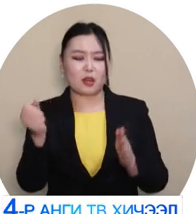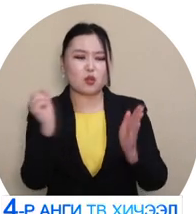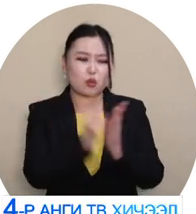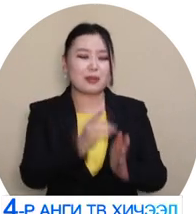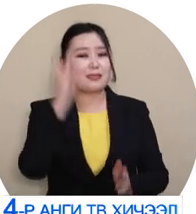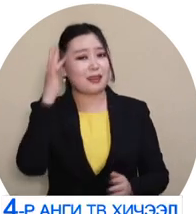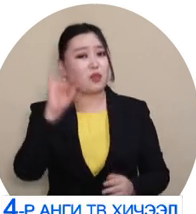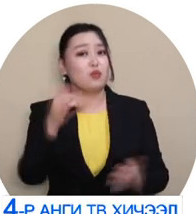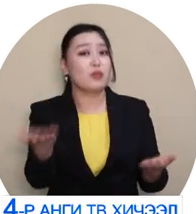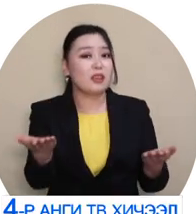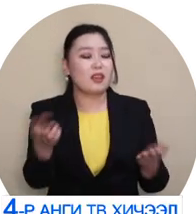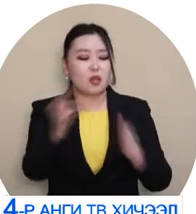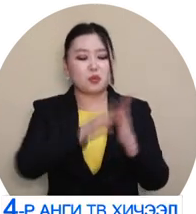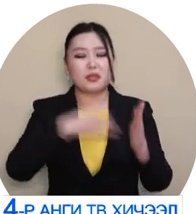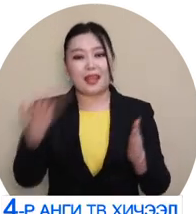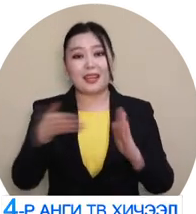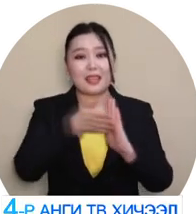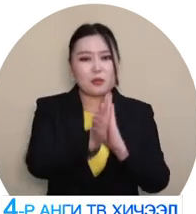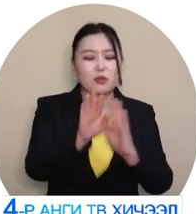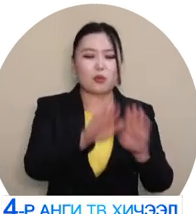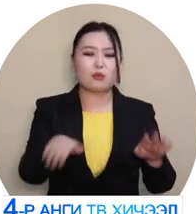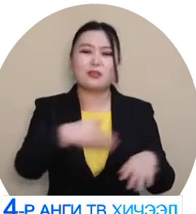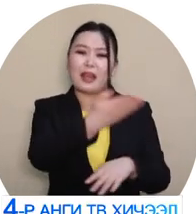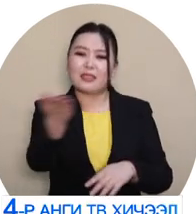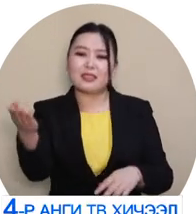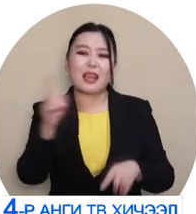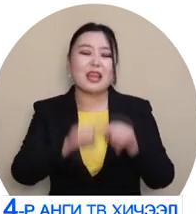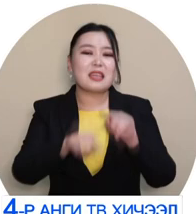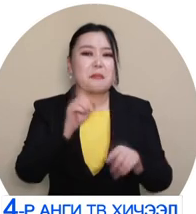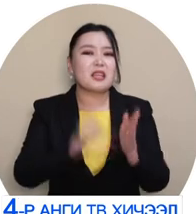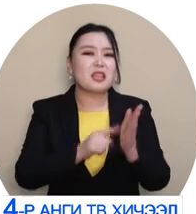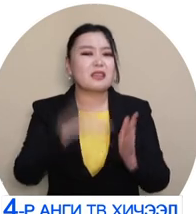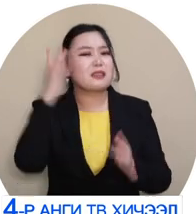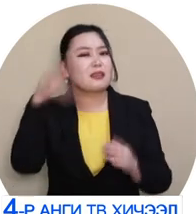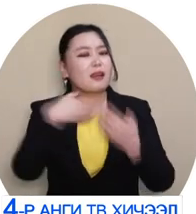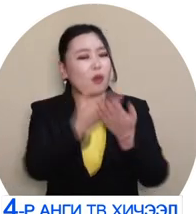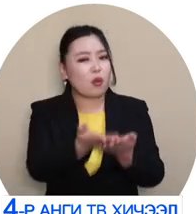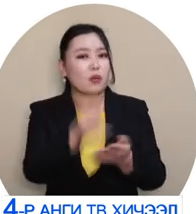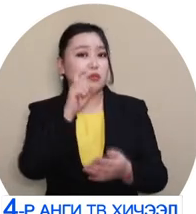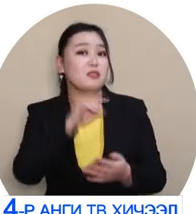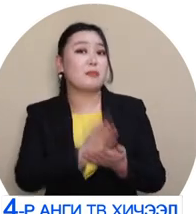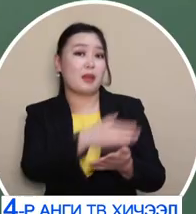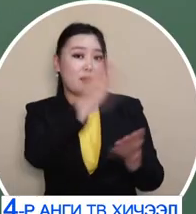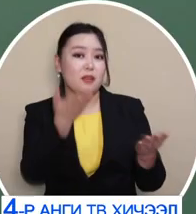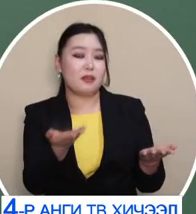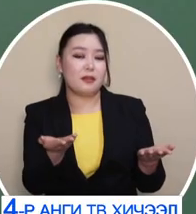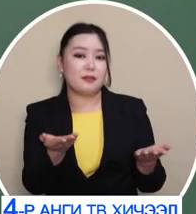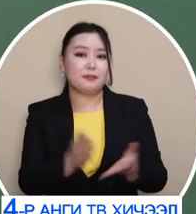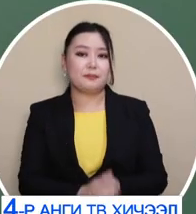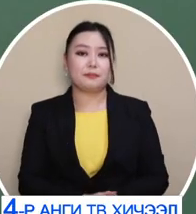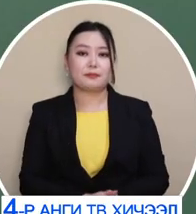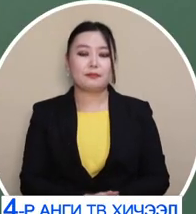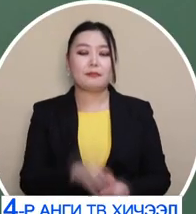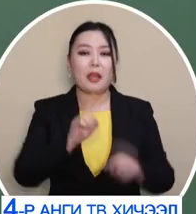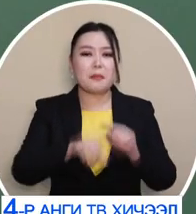вэ? Шүлгээр дамжуулан хүүхдүүд танарт ямар санааг, ямар сургамжит санааг дамжуулахыг хүссэн бэ? Тэгэхээр